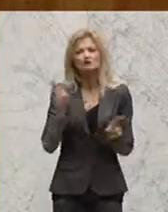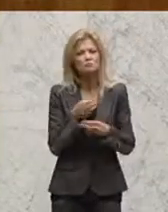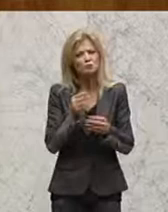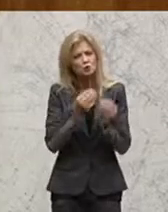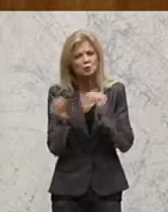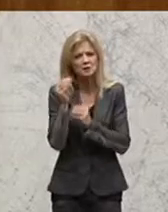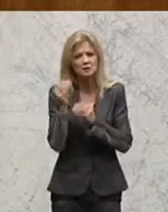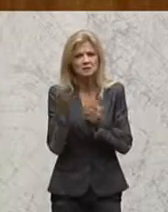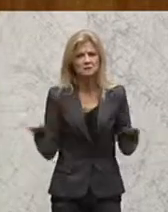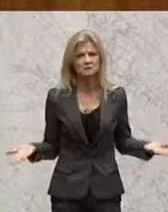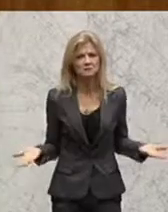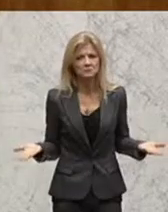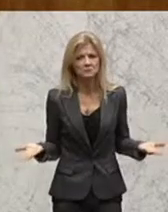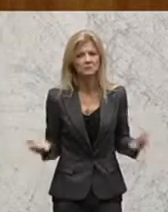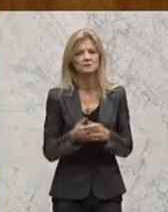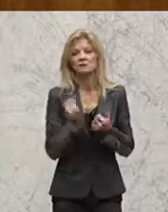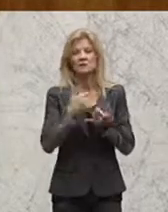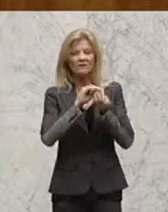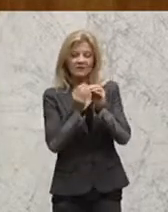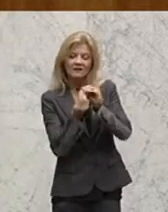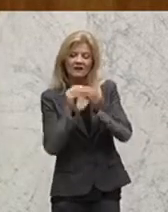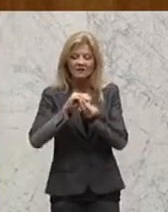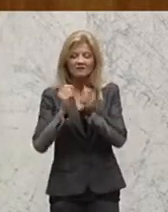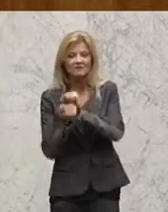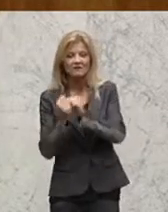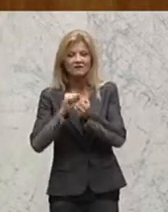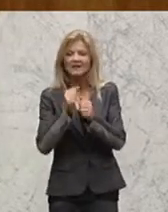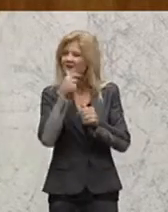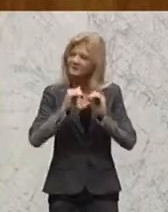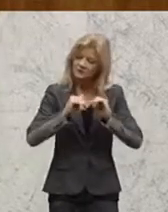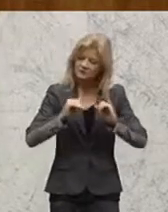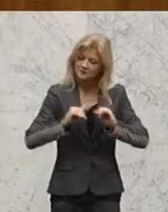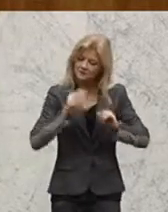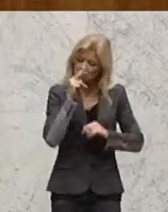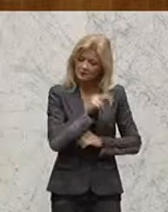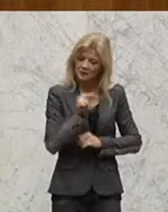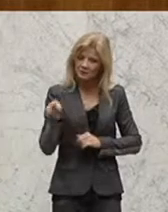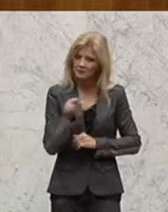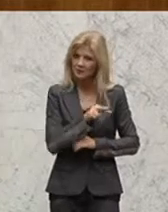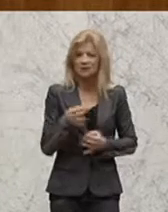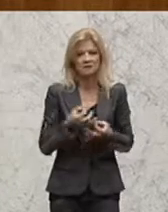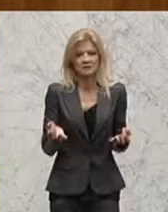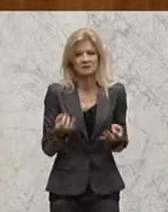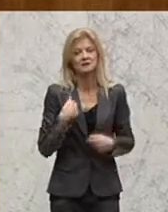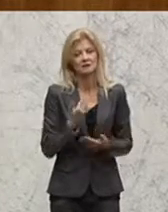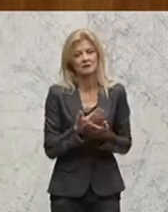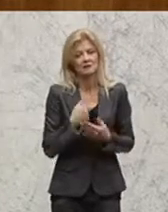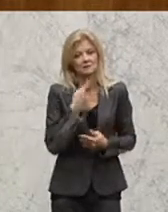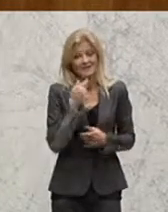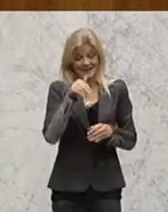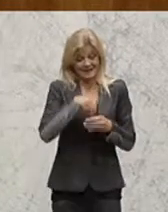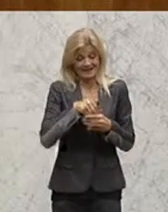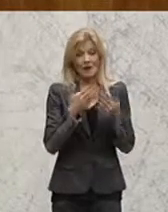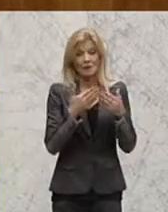ganz bewusst verdreht und eben nicht differenziert, so wie wir das tun. Und ich sage, es bringt nichts in der